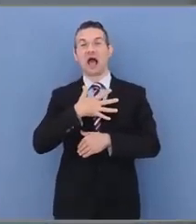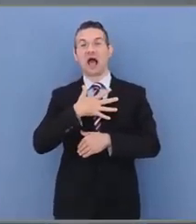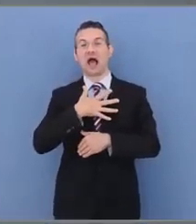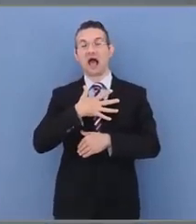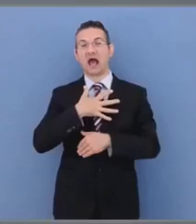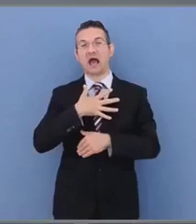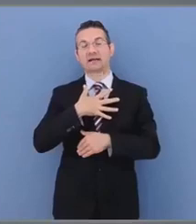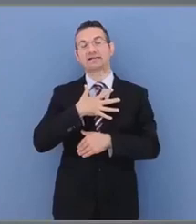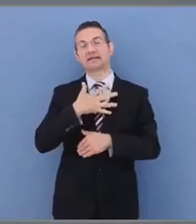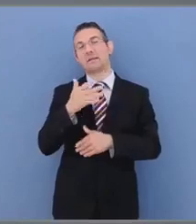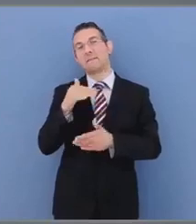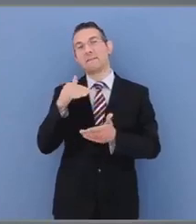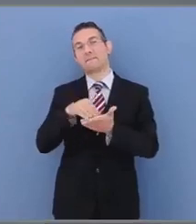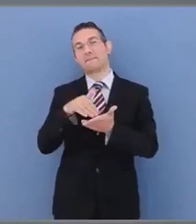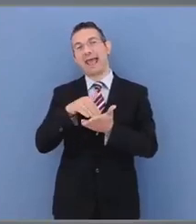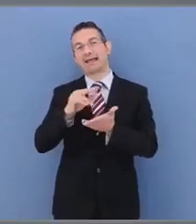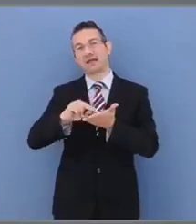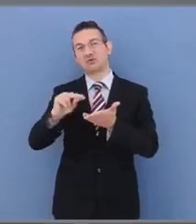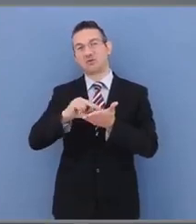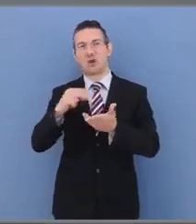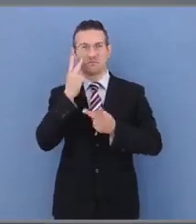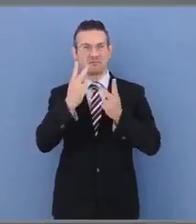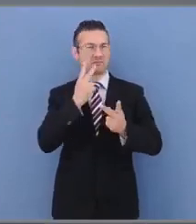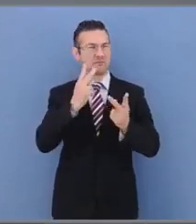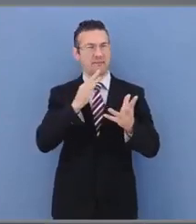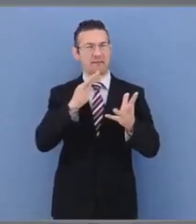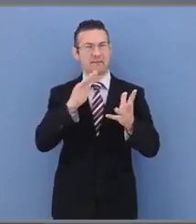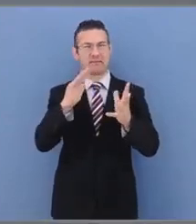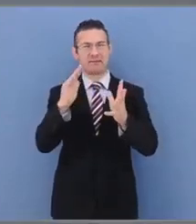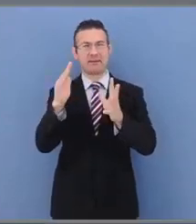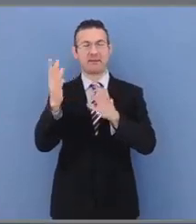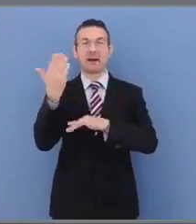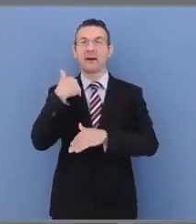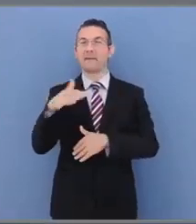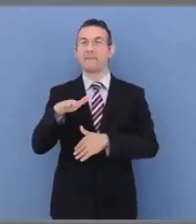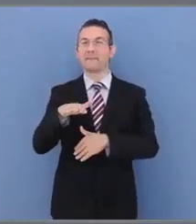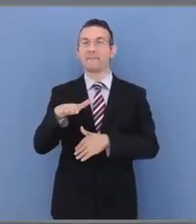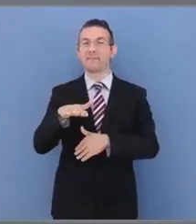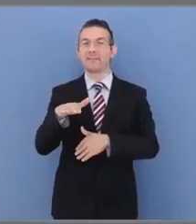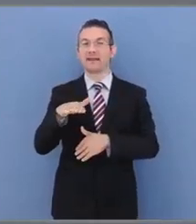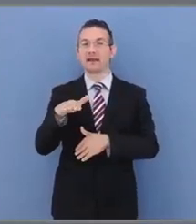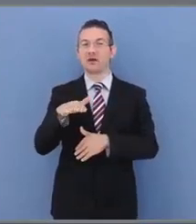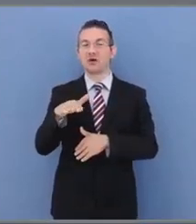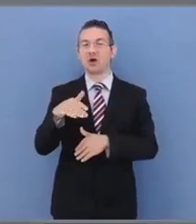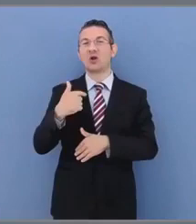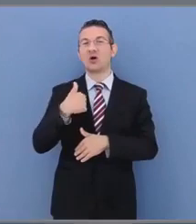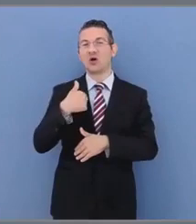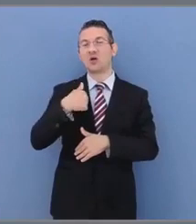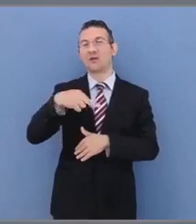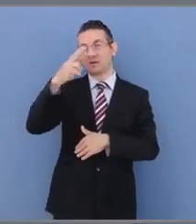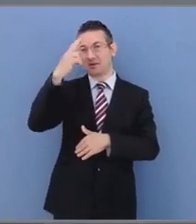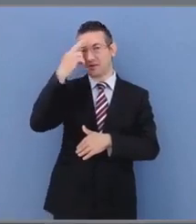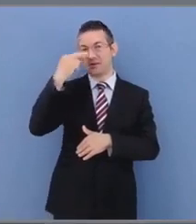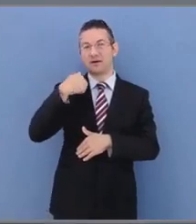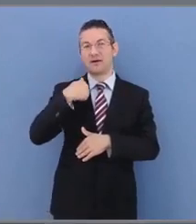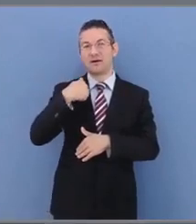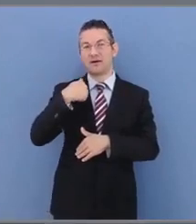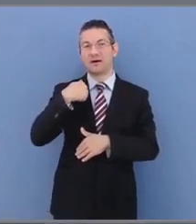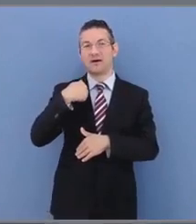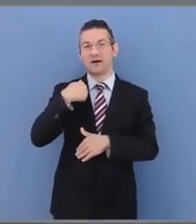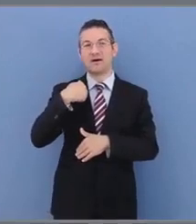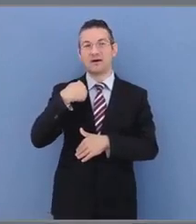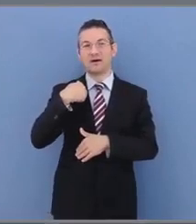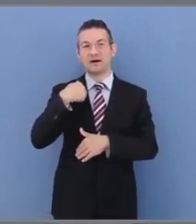penso, e ho visto tanti cambiamenti. Io da piccola, tirando prima, mi sono ricordata quando scavalcavo qua dentro pur di